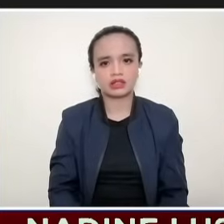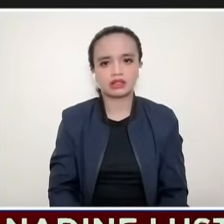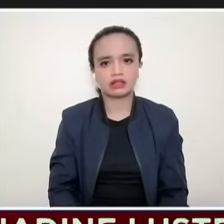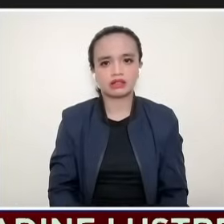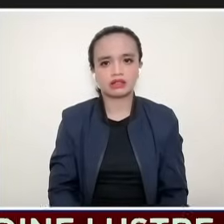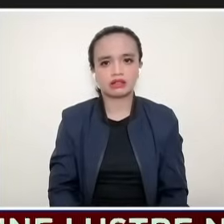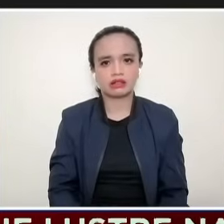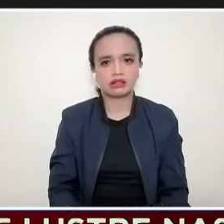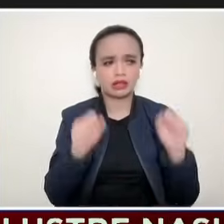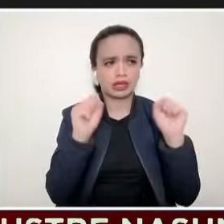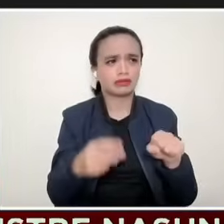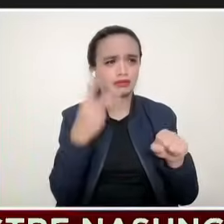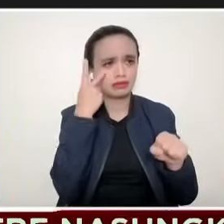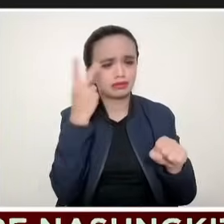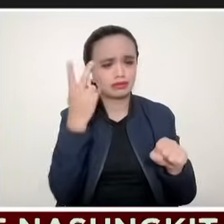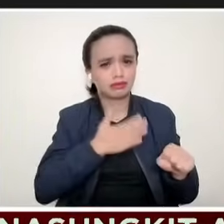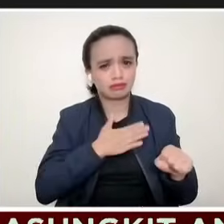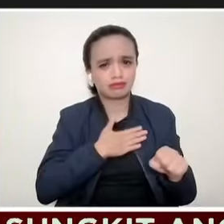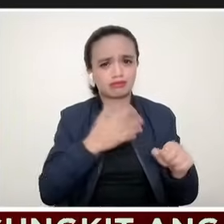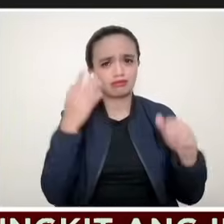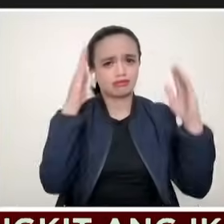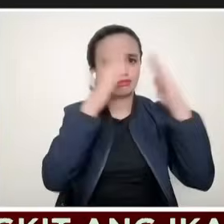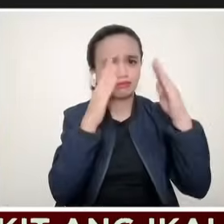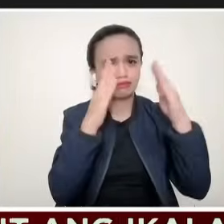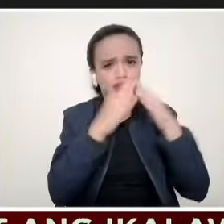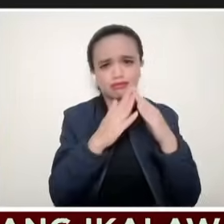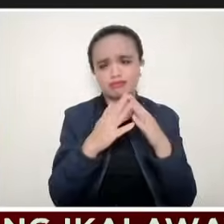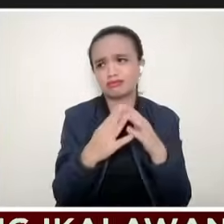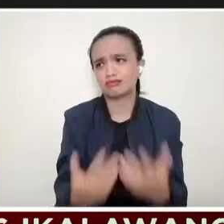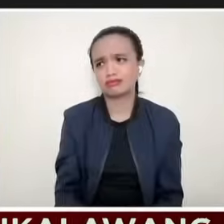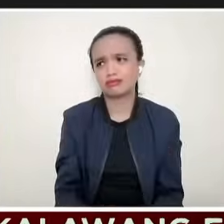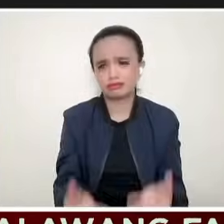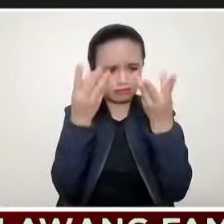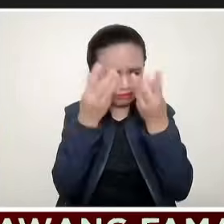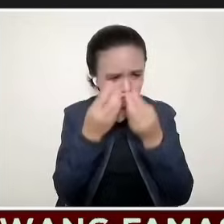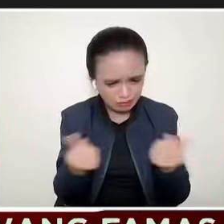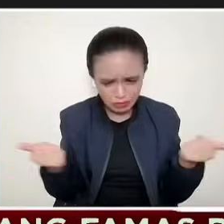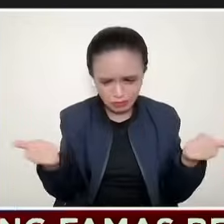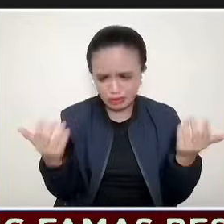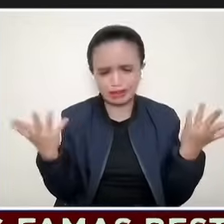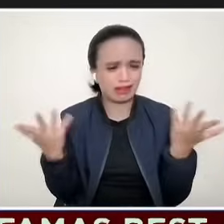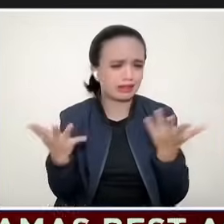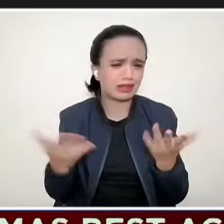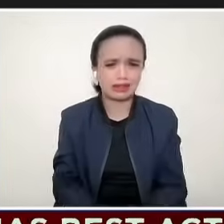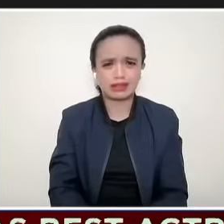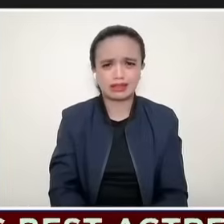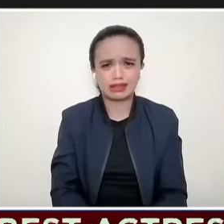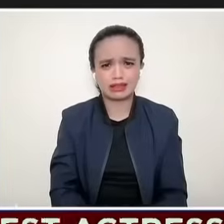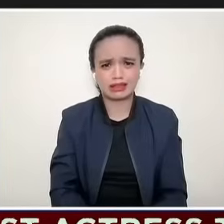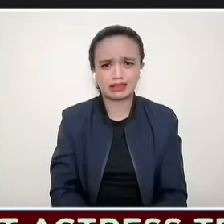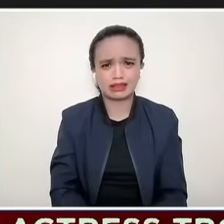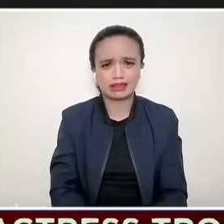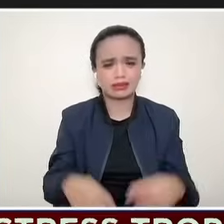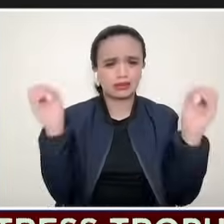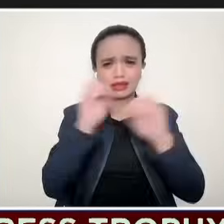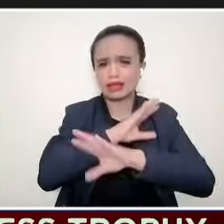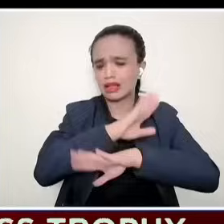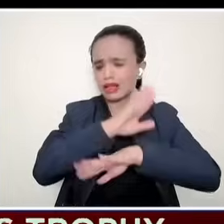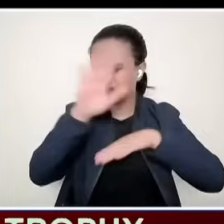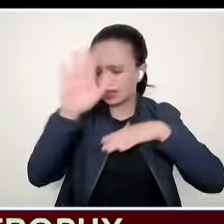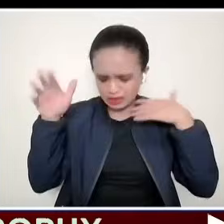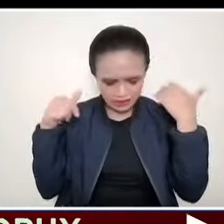namin na nasunog na lahat. Papunta na po sa baba lahat po ng mga